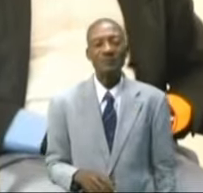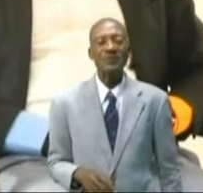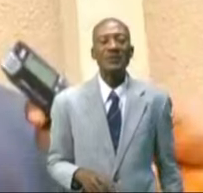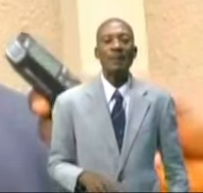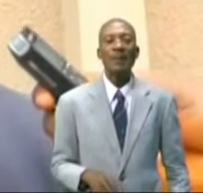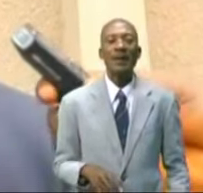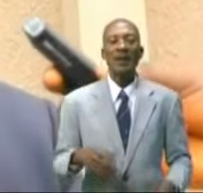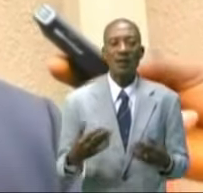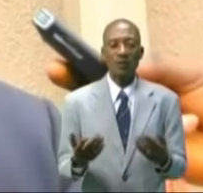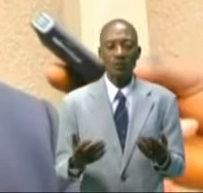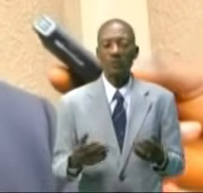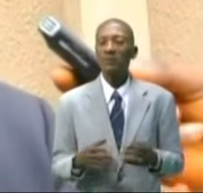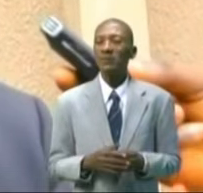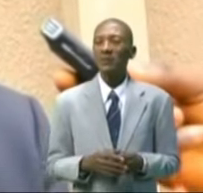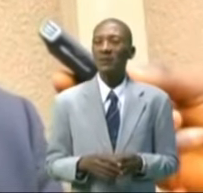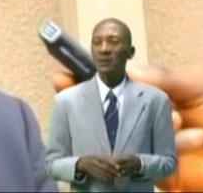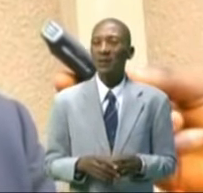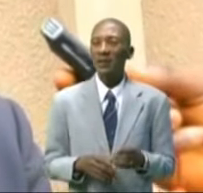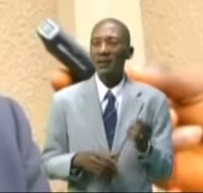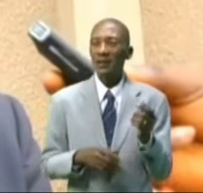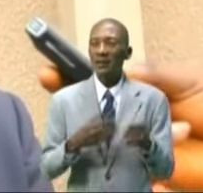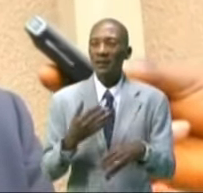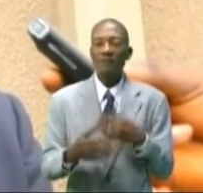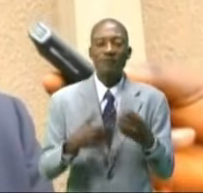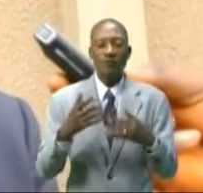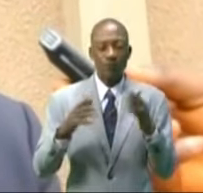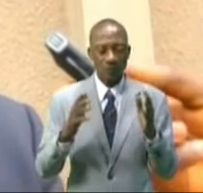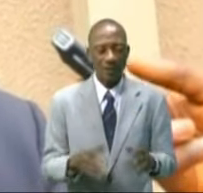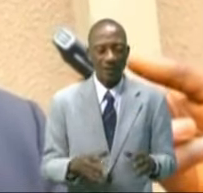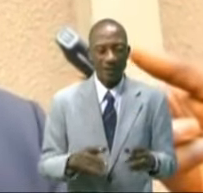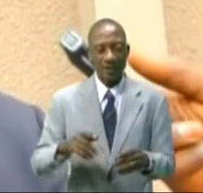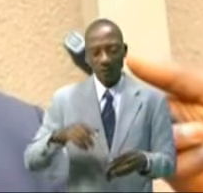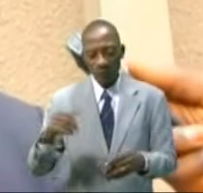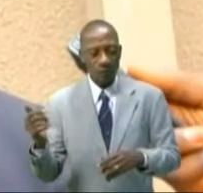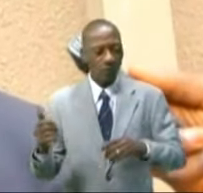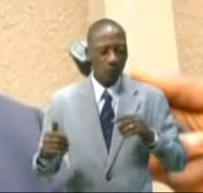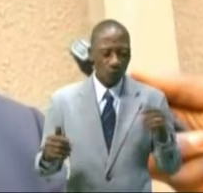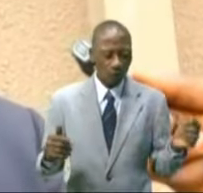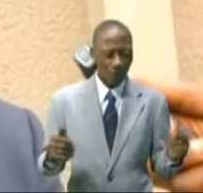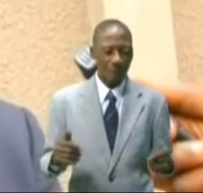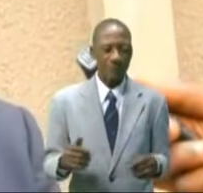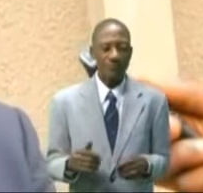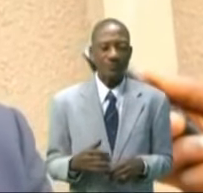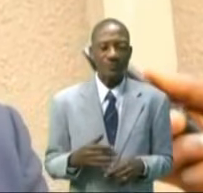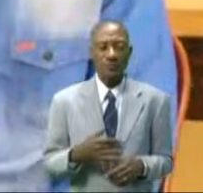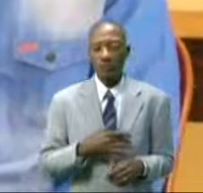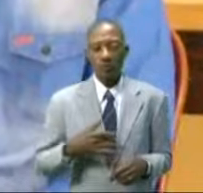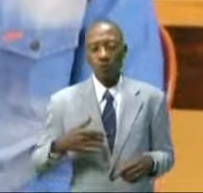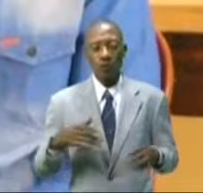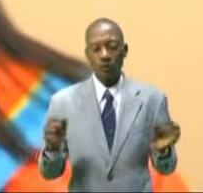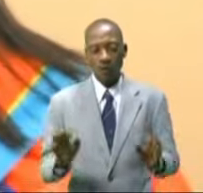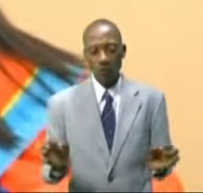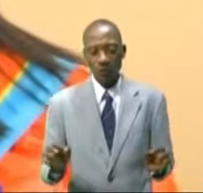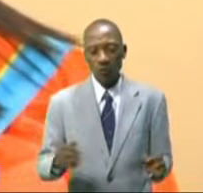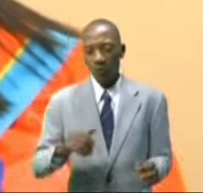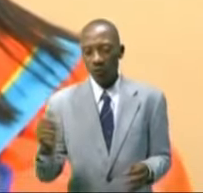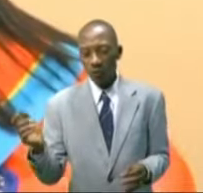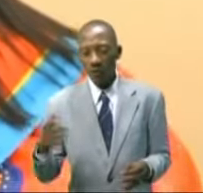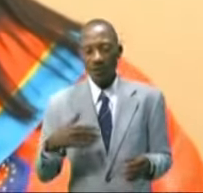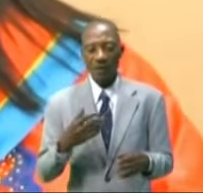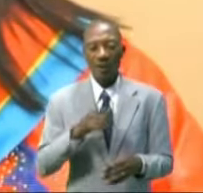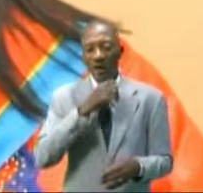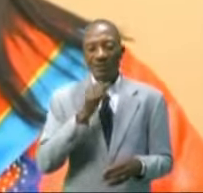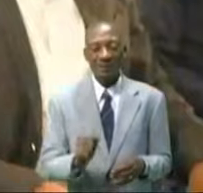utilisent des matricules d'emprunt. Il y a des ceux qui sont carrément des fausseurs. Il y a des cas de doublons, et ainsi de suite. Après le